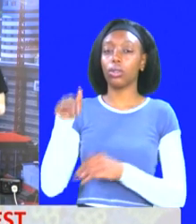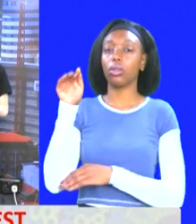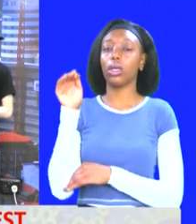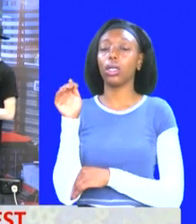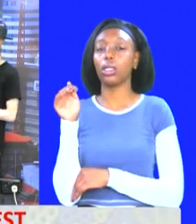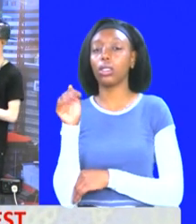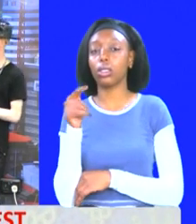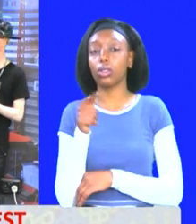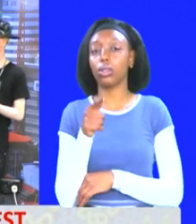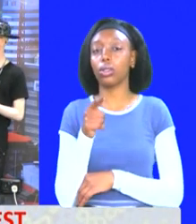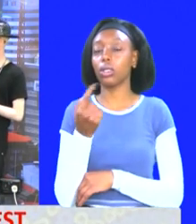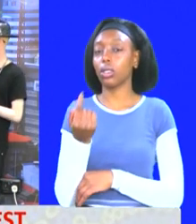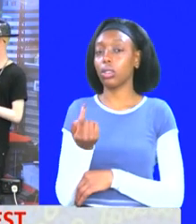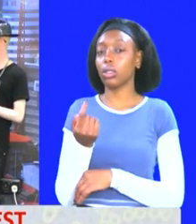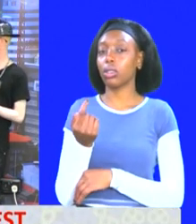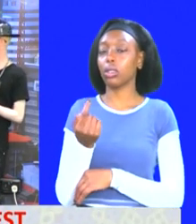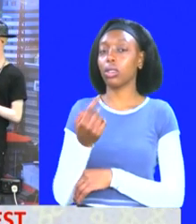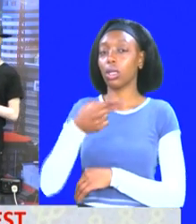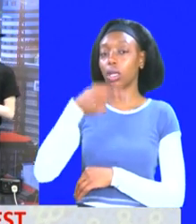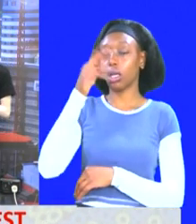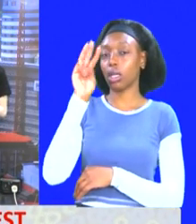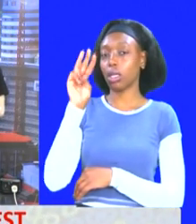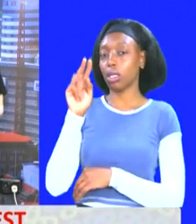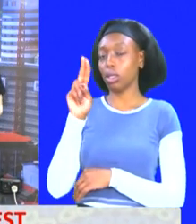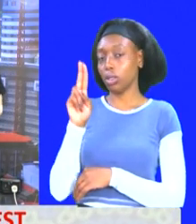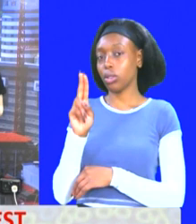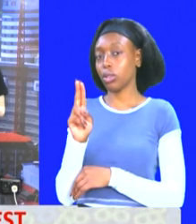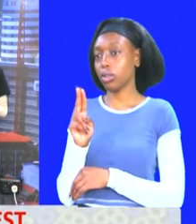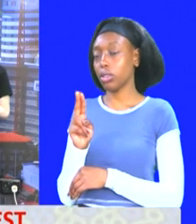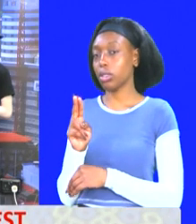Ayu, like tukiangalia for example reggae, sai